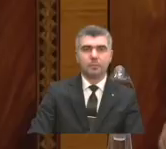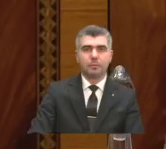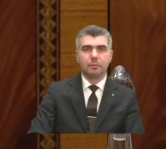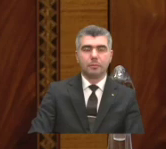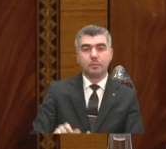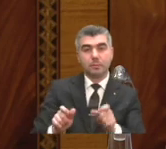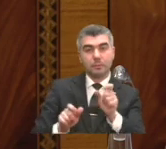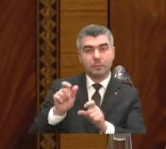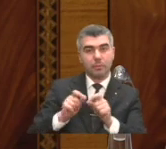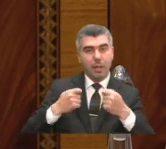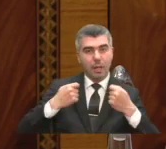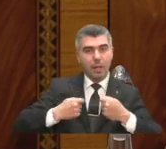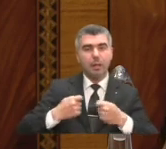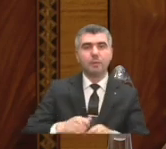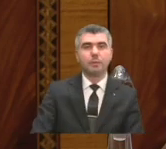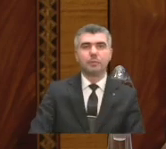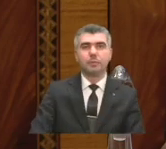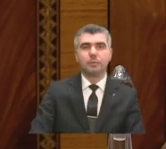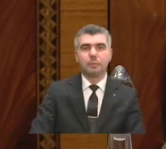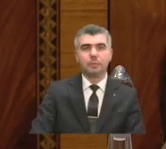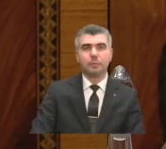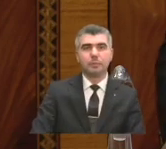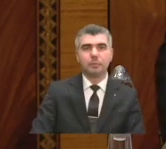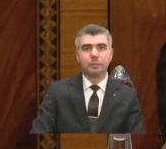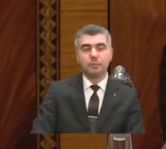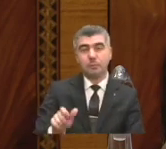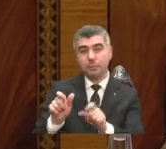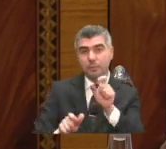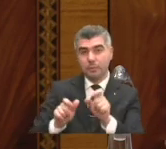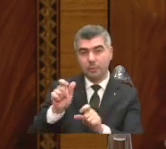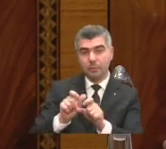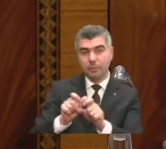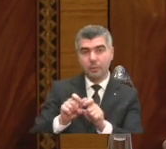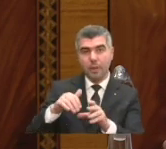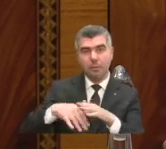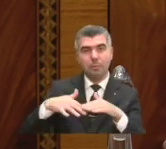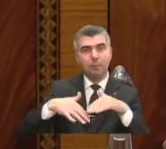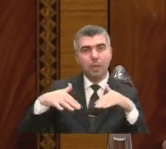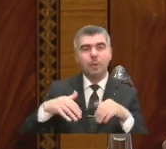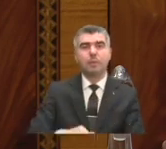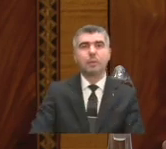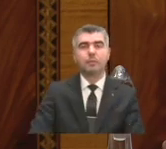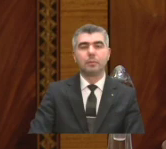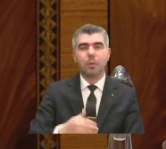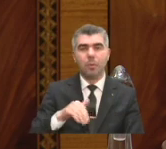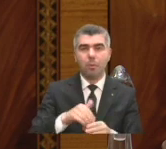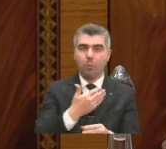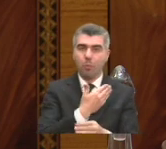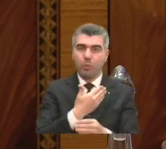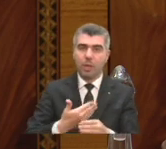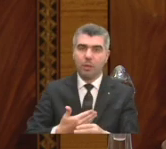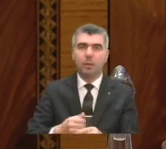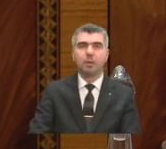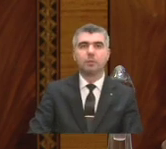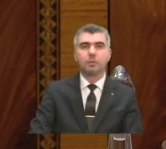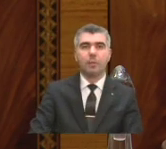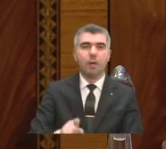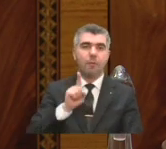السيدان الرئيسان، السيدات والسادة النواب والمستشارين،